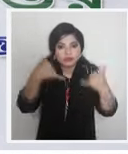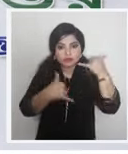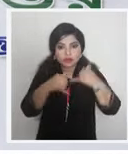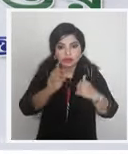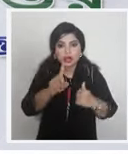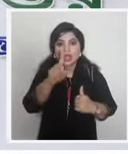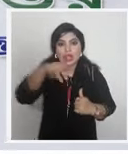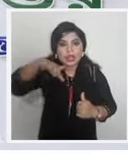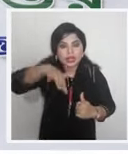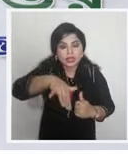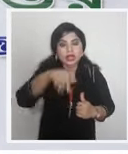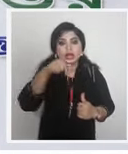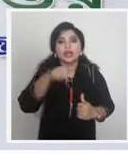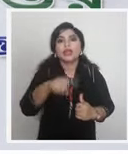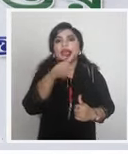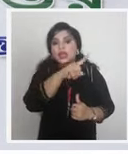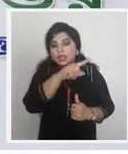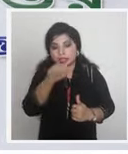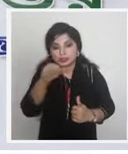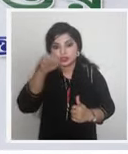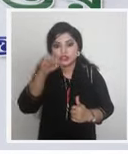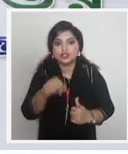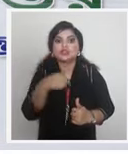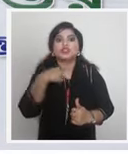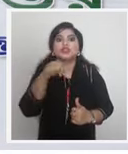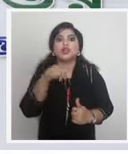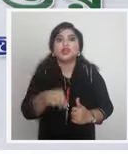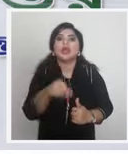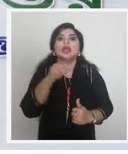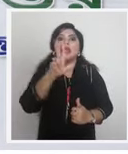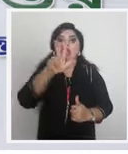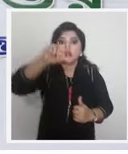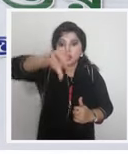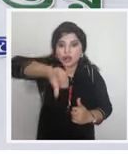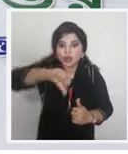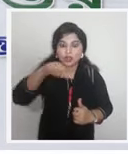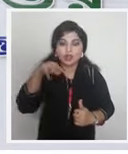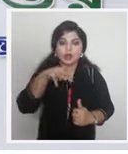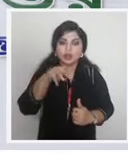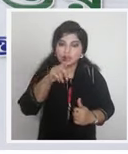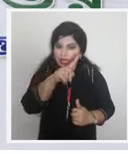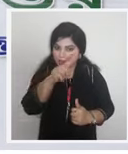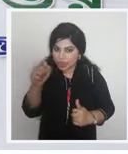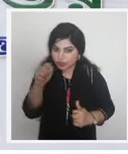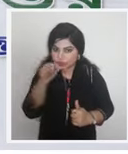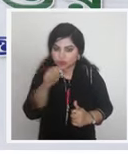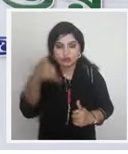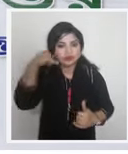ফোন কল, 24 ঘন্টায় ফোন কল রিসিভ করা হয়েছে বা ফোন কল গ্রহণ করা হয়েছে